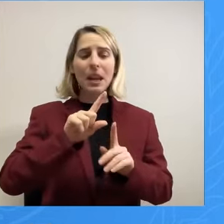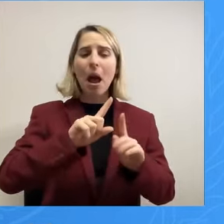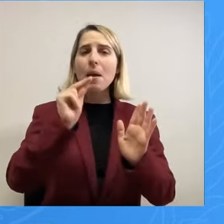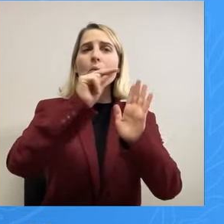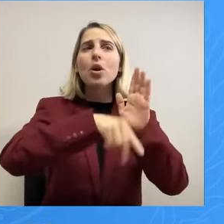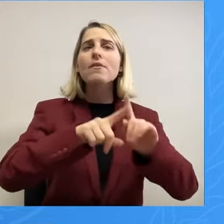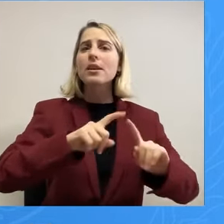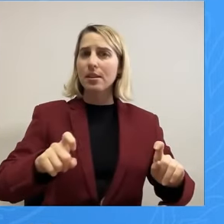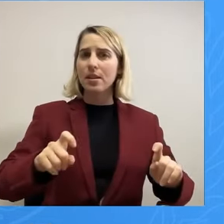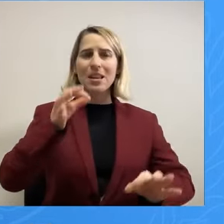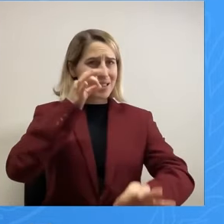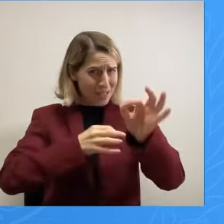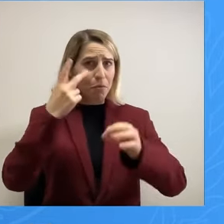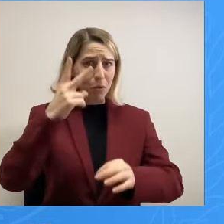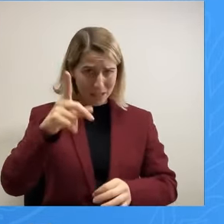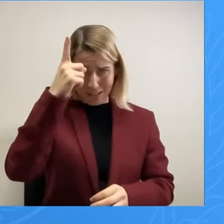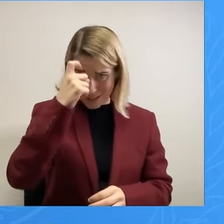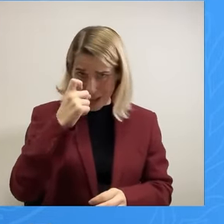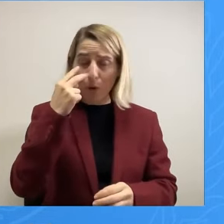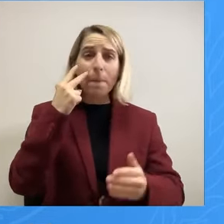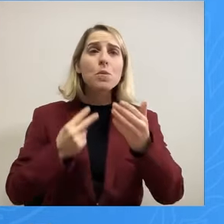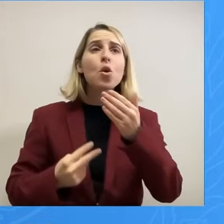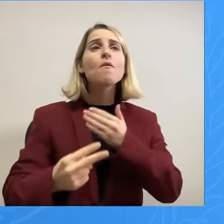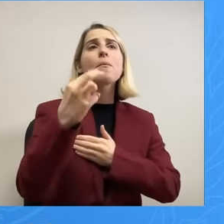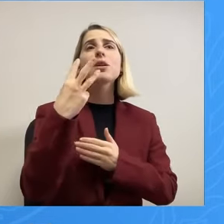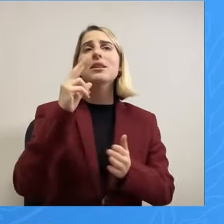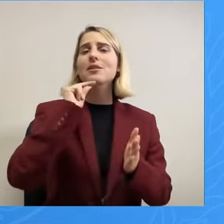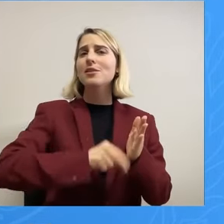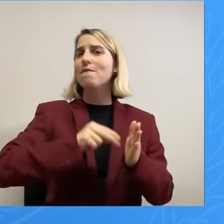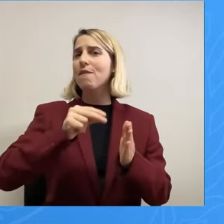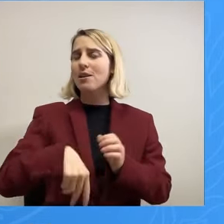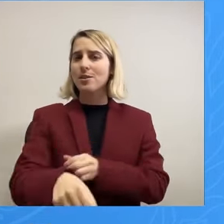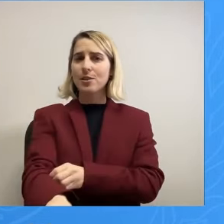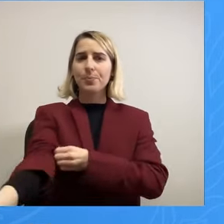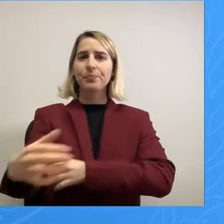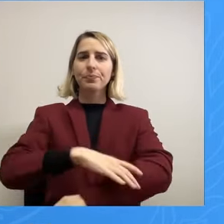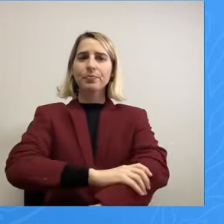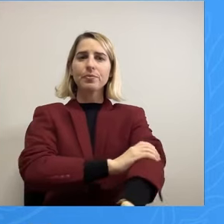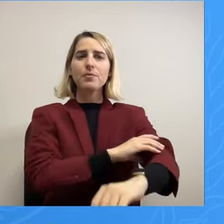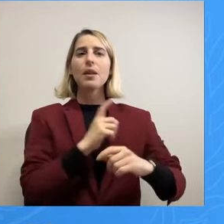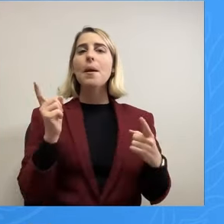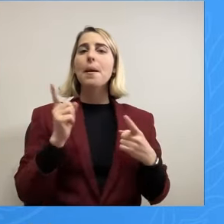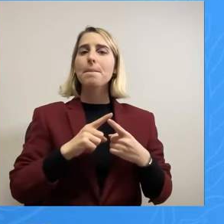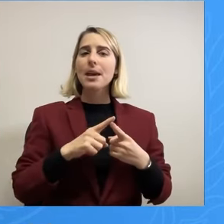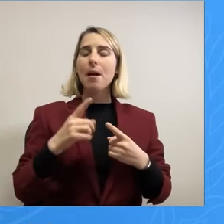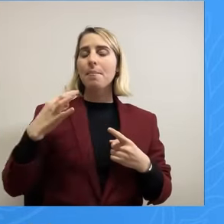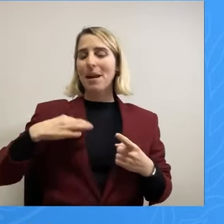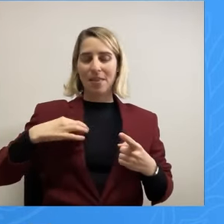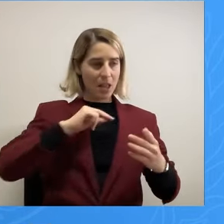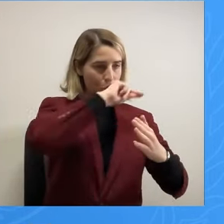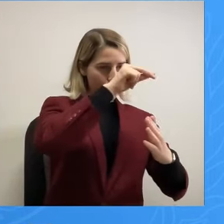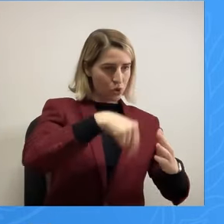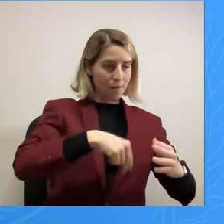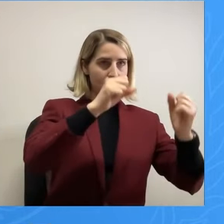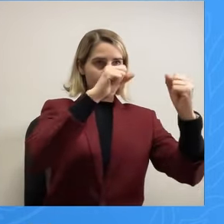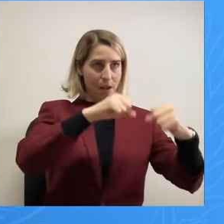σας γνωρίζουν τι προβλέπουν οι τρεις συμβάσεις. Η μία με τον ΠΑΕ Παναθηναϊκό, την εταιρεία,